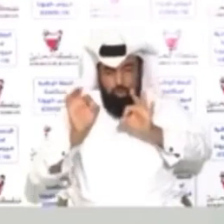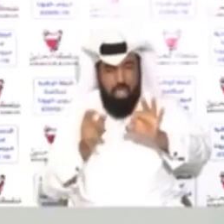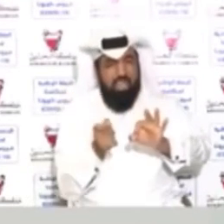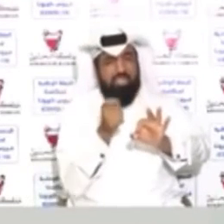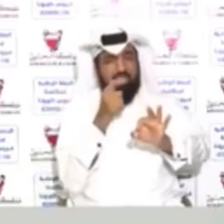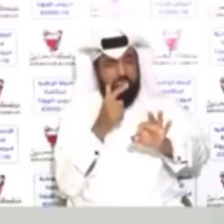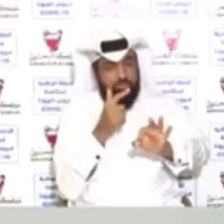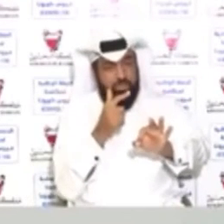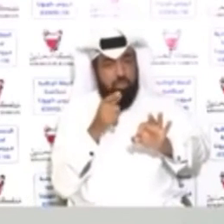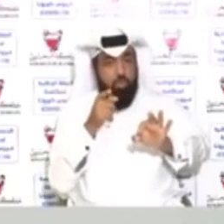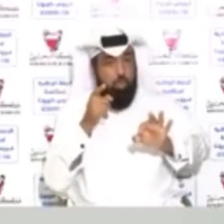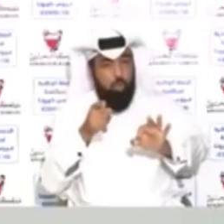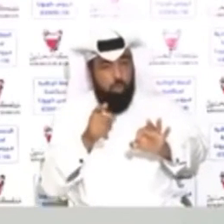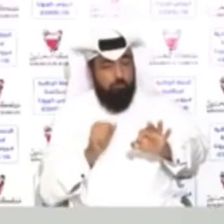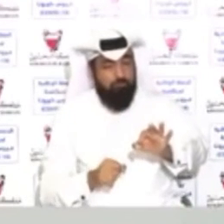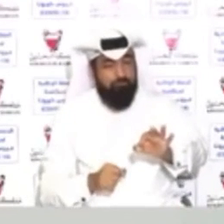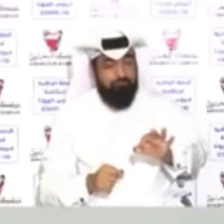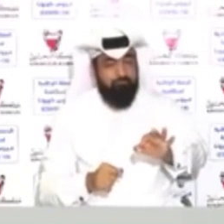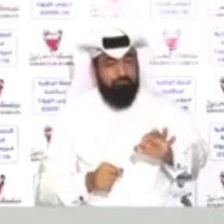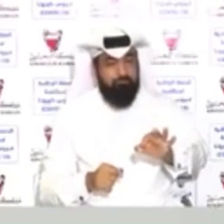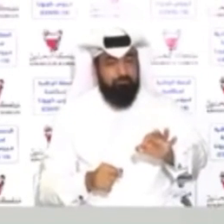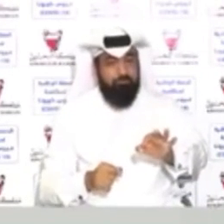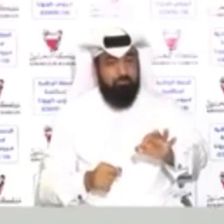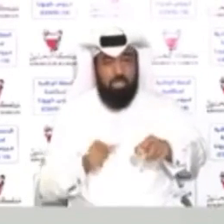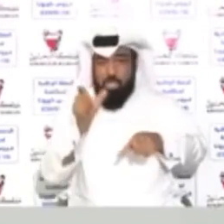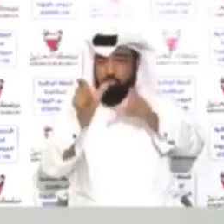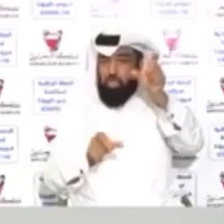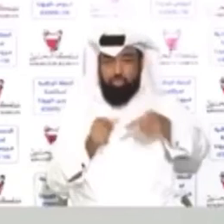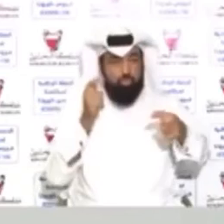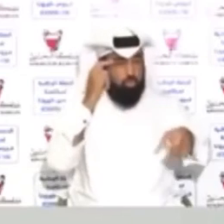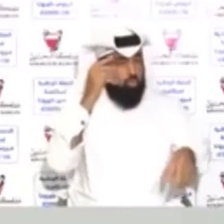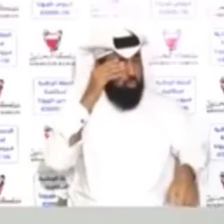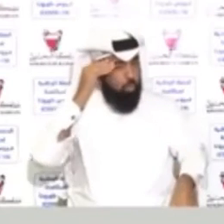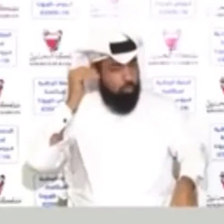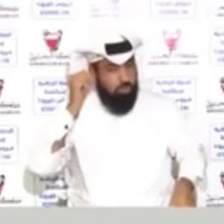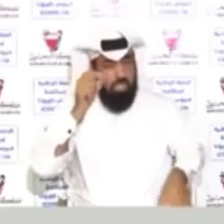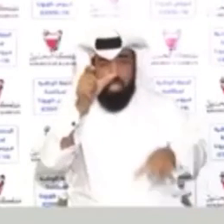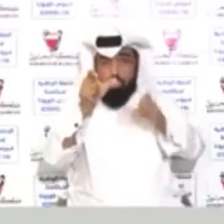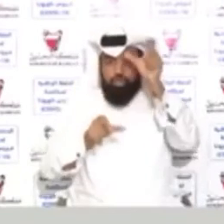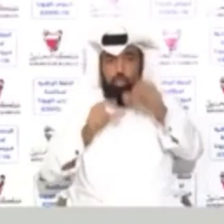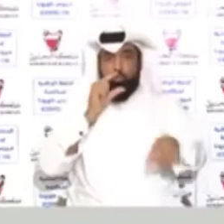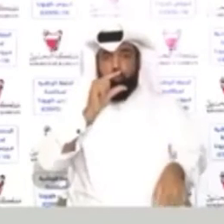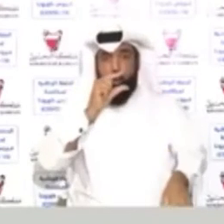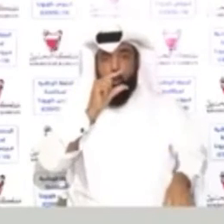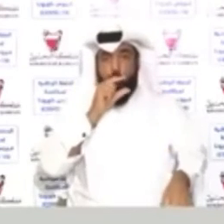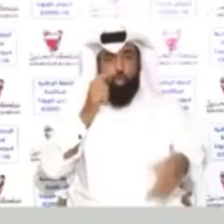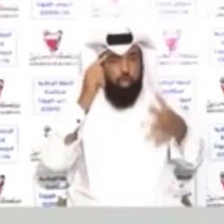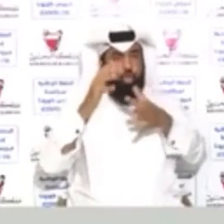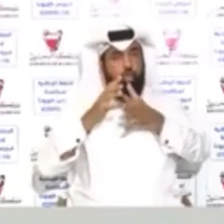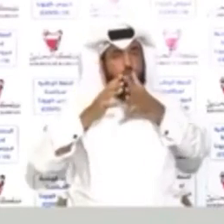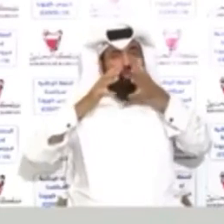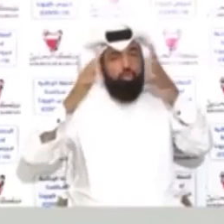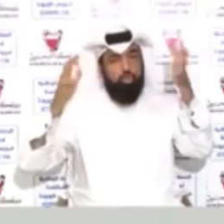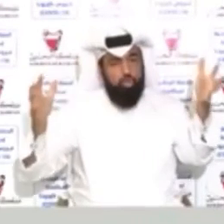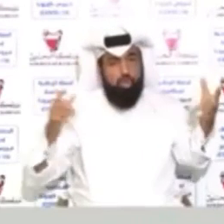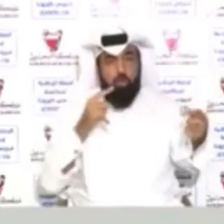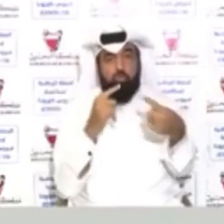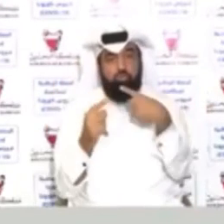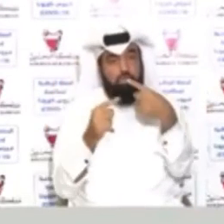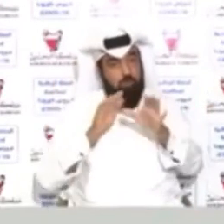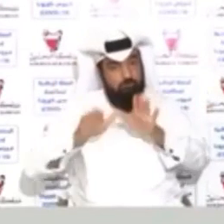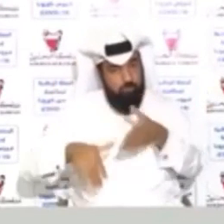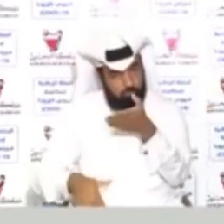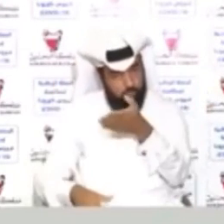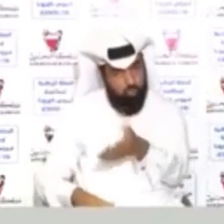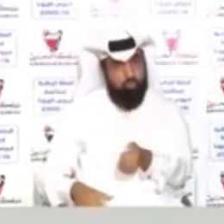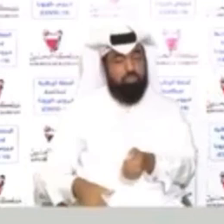وهذا يعني يرجع الفضل كذلك للمتخصصين والاستشاريين اللي يقدمون لنا بروتوكولات يعني عالمية مشهور فيها على حسب